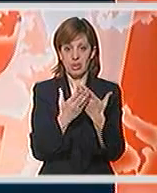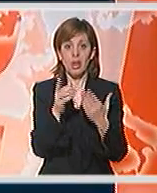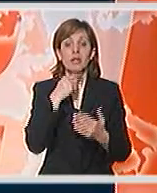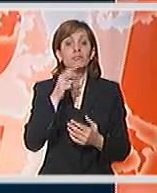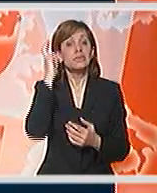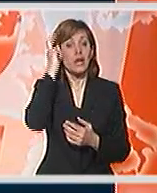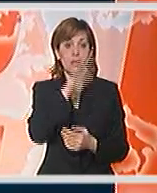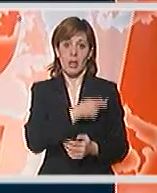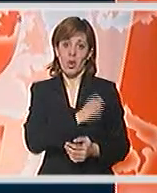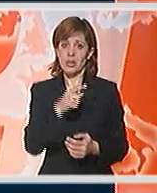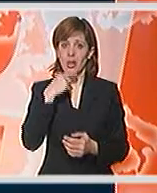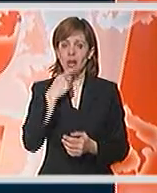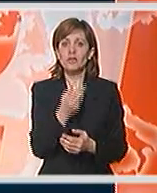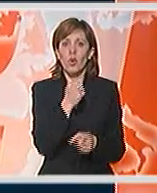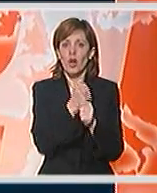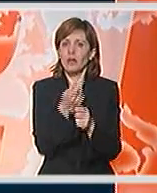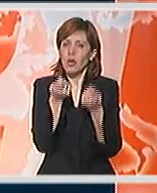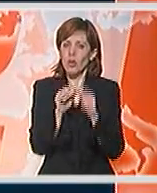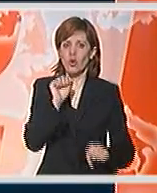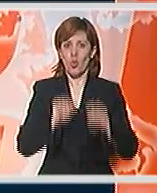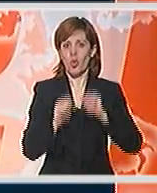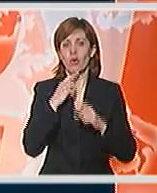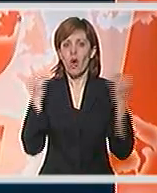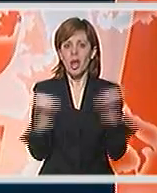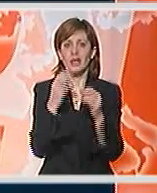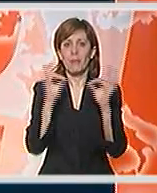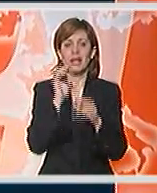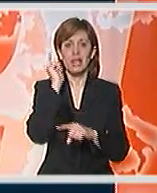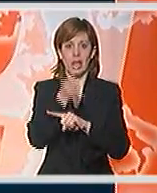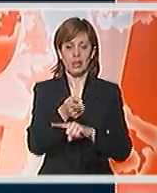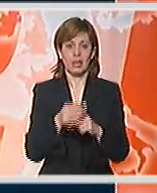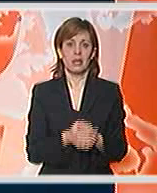da je crnogorska policija odigrala ključnu ulogu u akciji Balkanski ratnik.